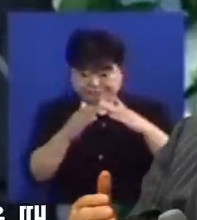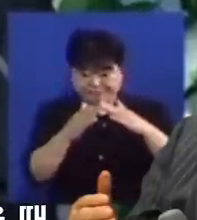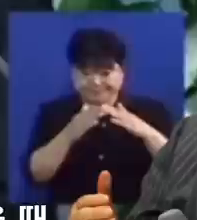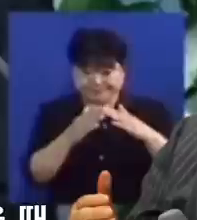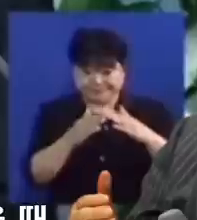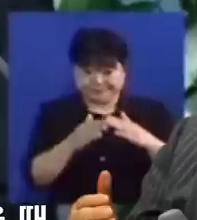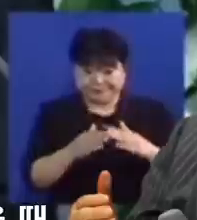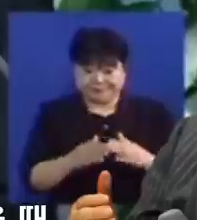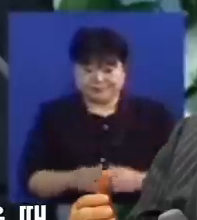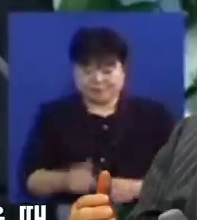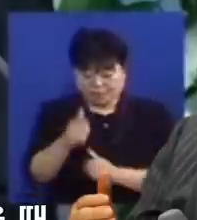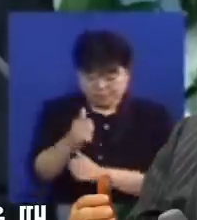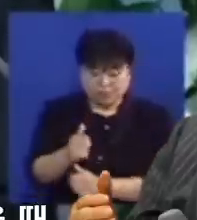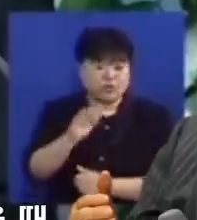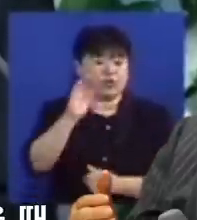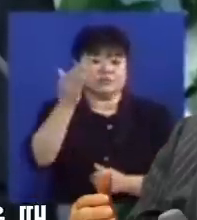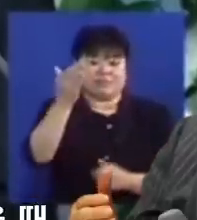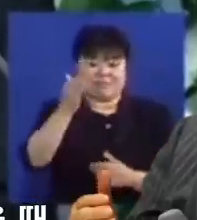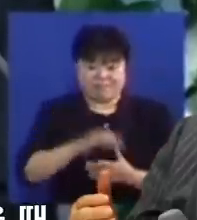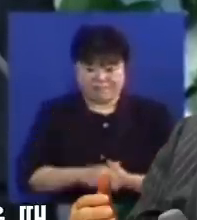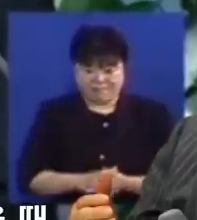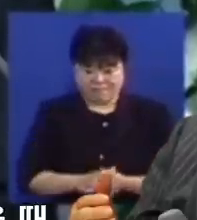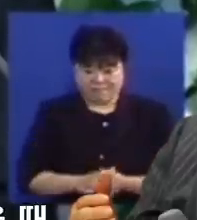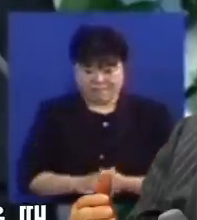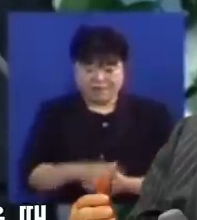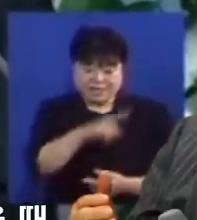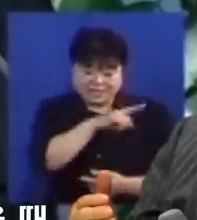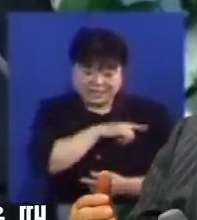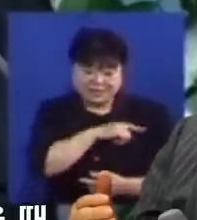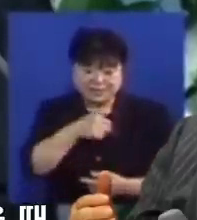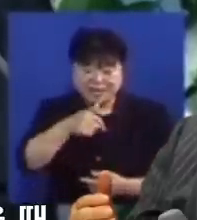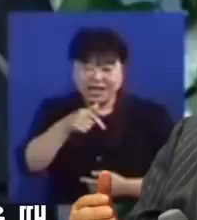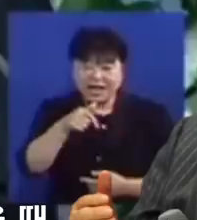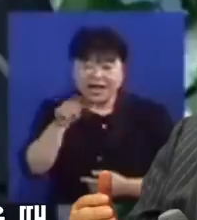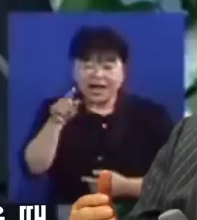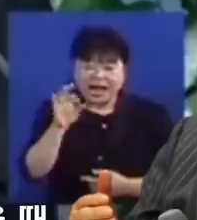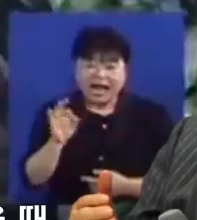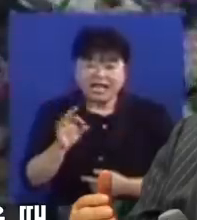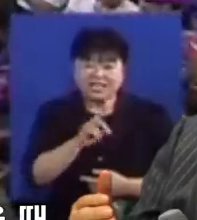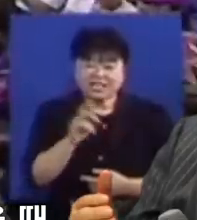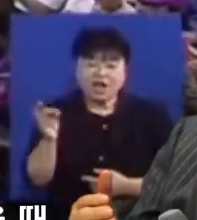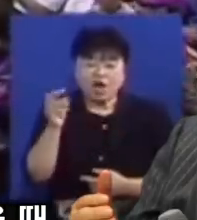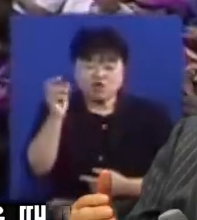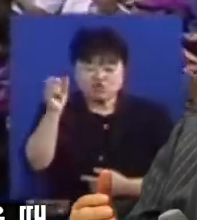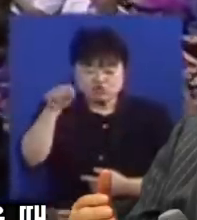대통령 참모까지 됐었습니다. 그 사람 이름이 강영우 박사입니다.